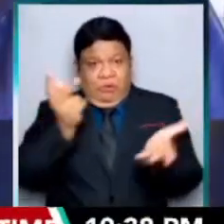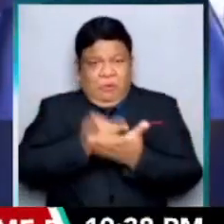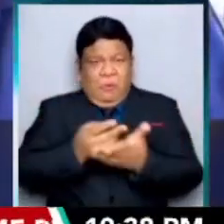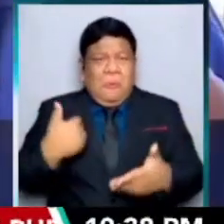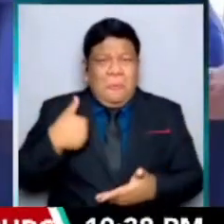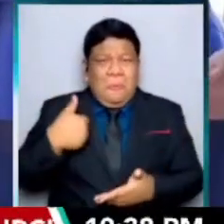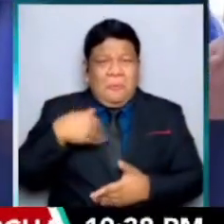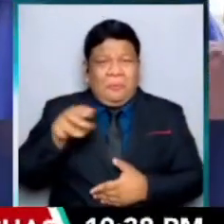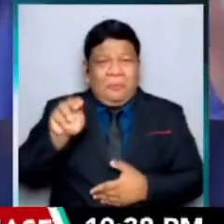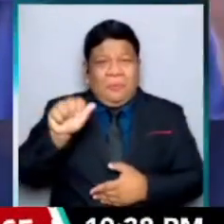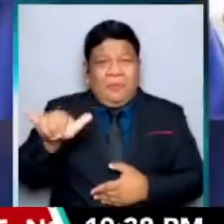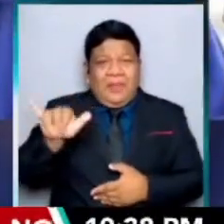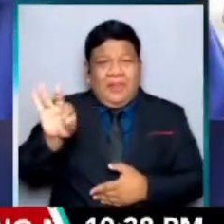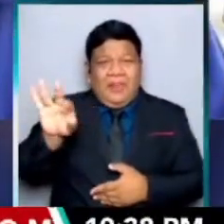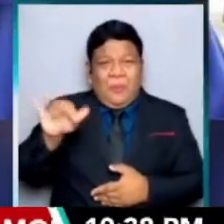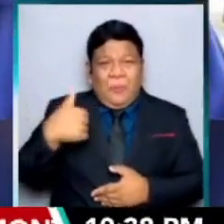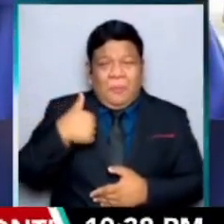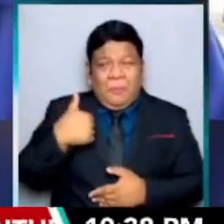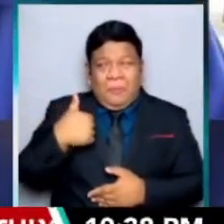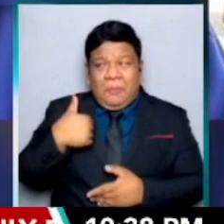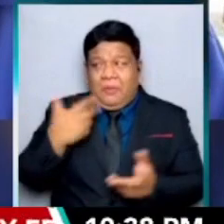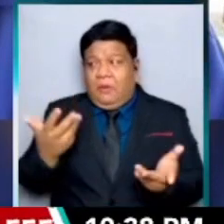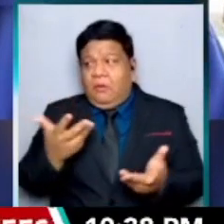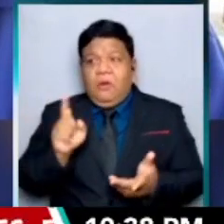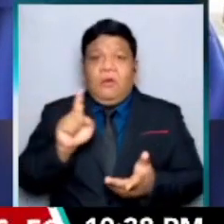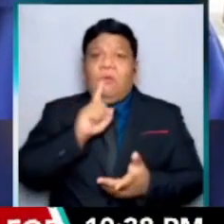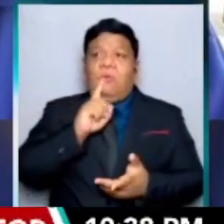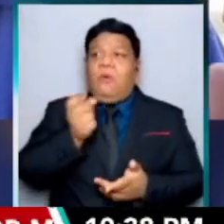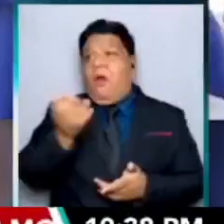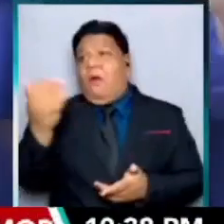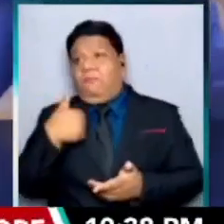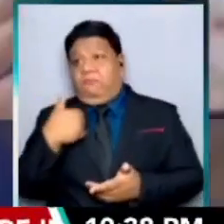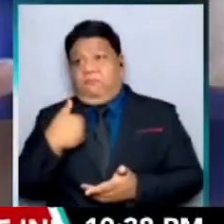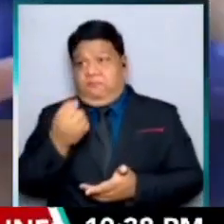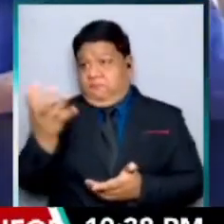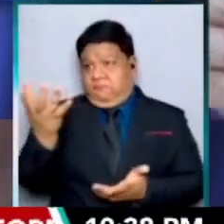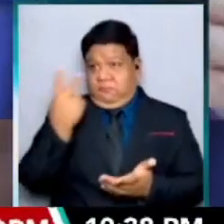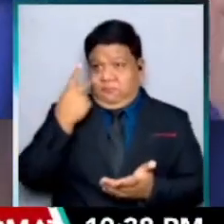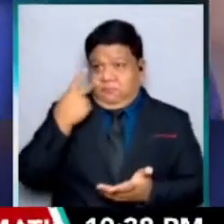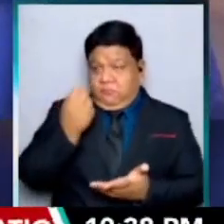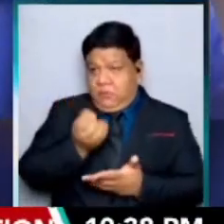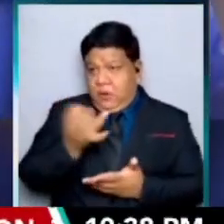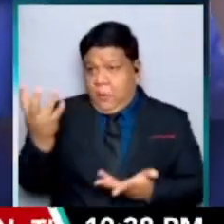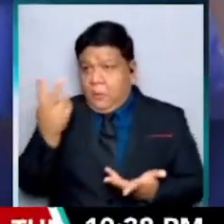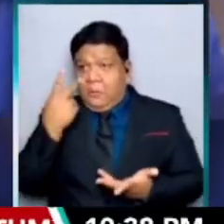Wala pang May. Ano ba numero ng iba? Meron ba silang numero? Paramihan tayo ng followers.